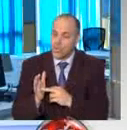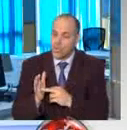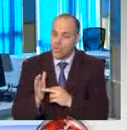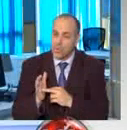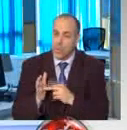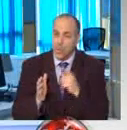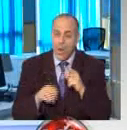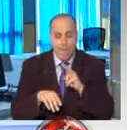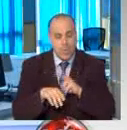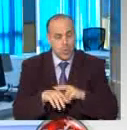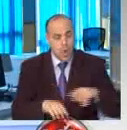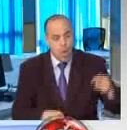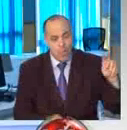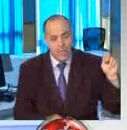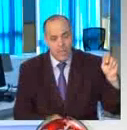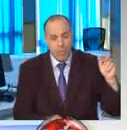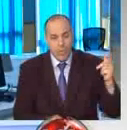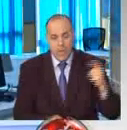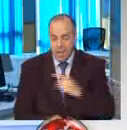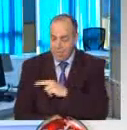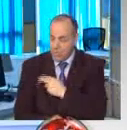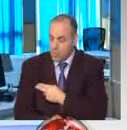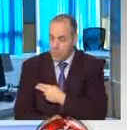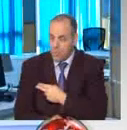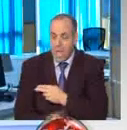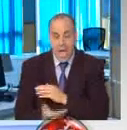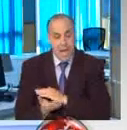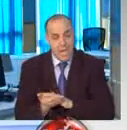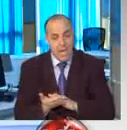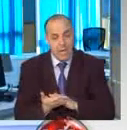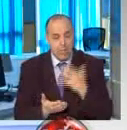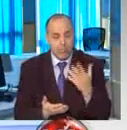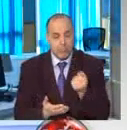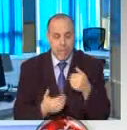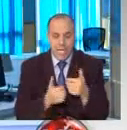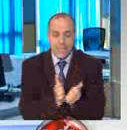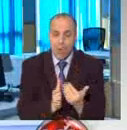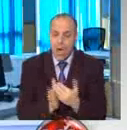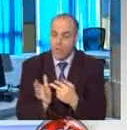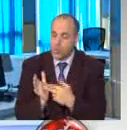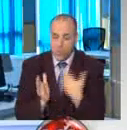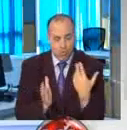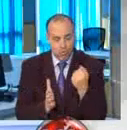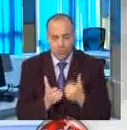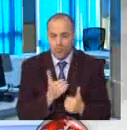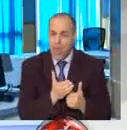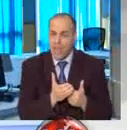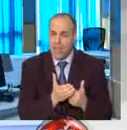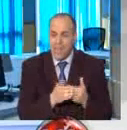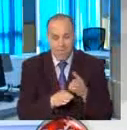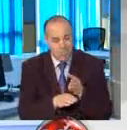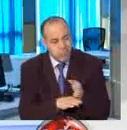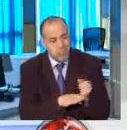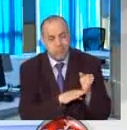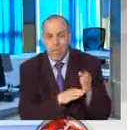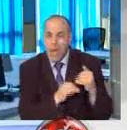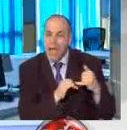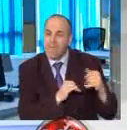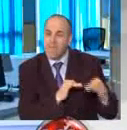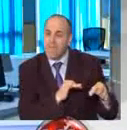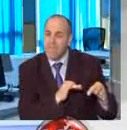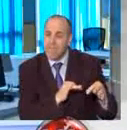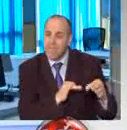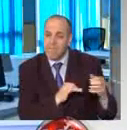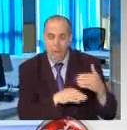مظلة الأمم المتحدة في جنيف. ميدانيا سيطرت المعارضة المسلحة على منفذ التنف بريف حمص